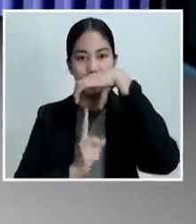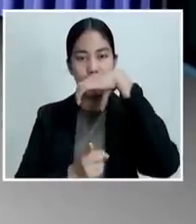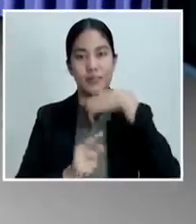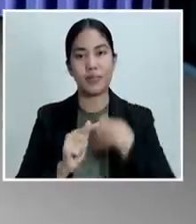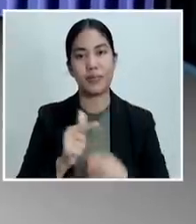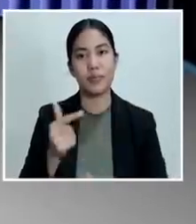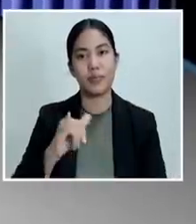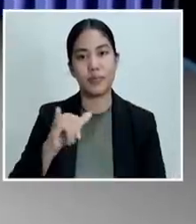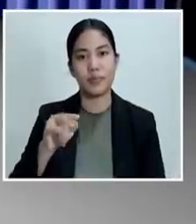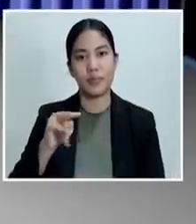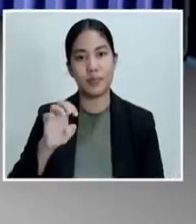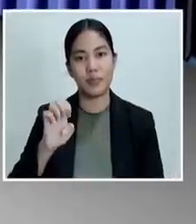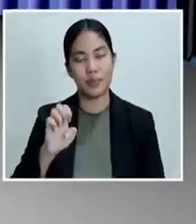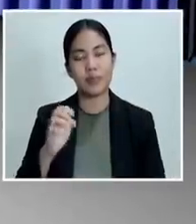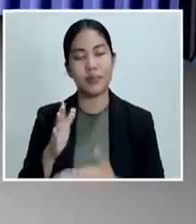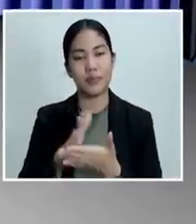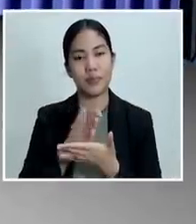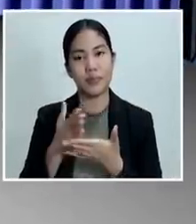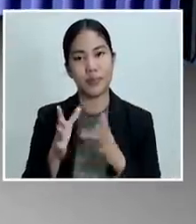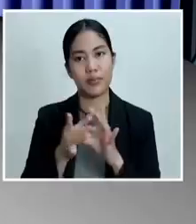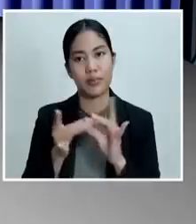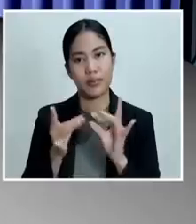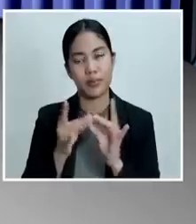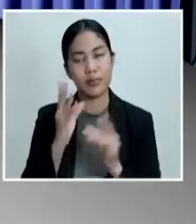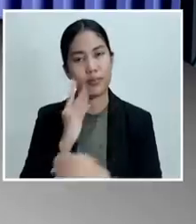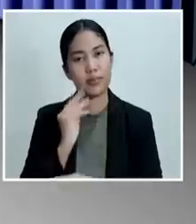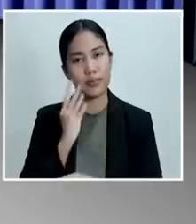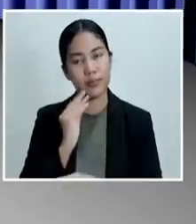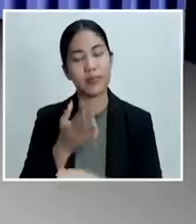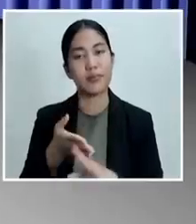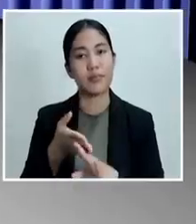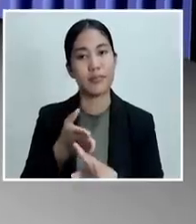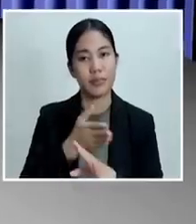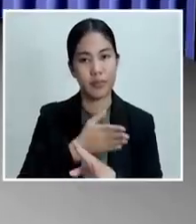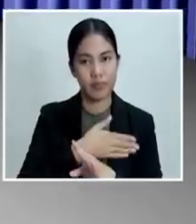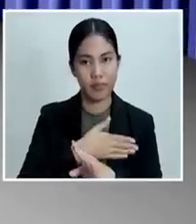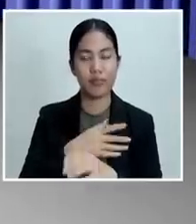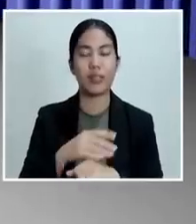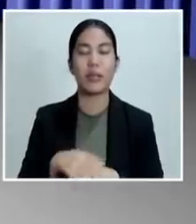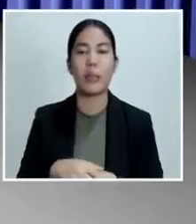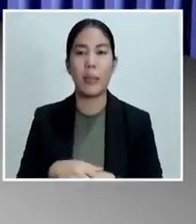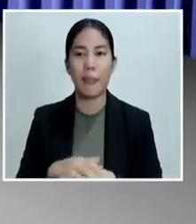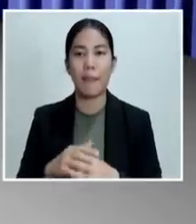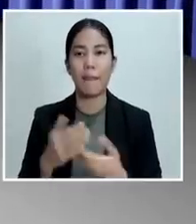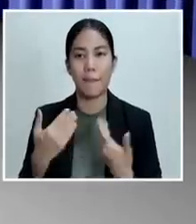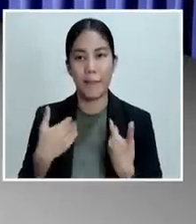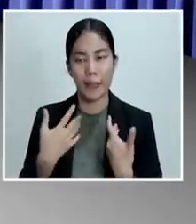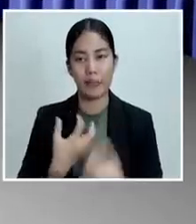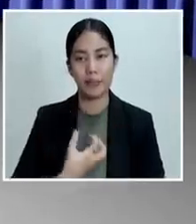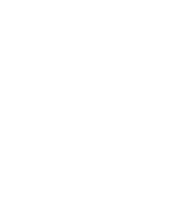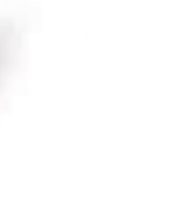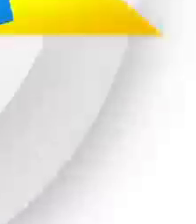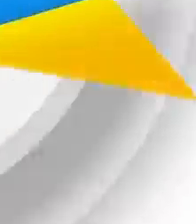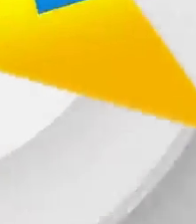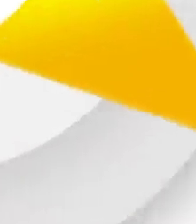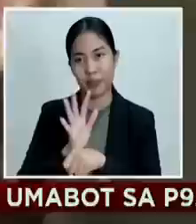mga pinagdaanan bago bumida sa sariling teleserye. Nagpapatrol, Ana Cerezo.